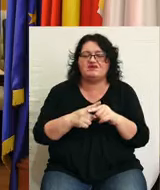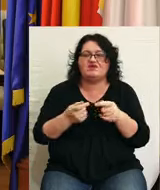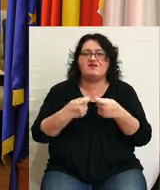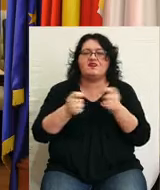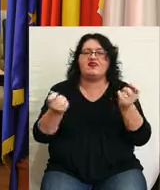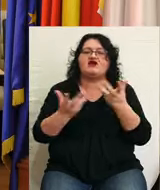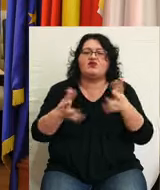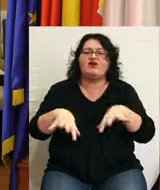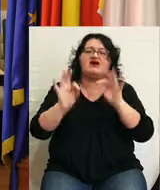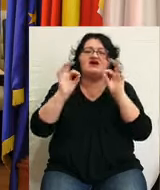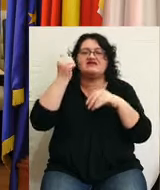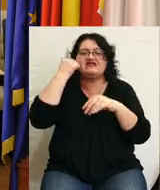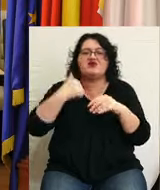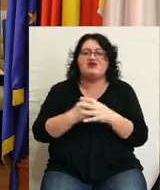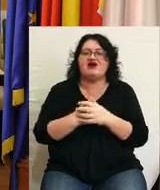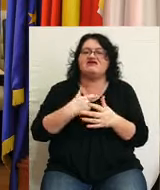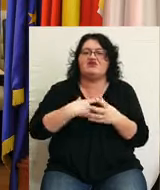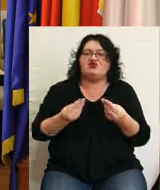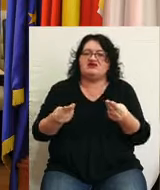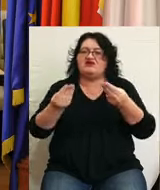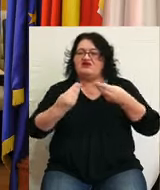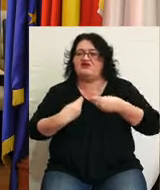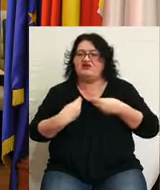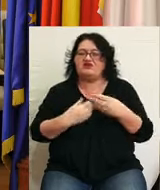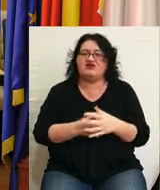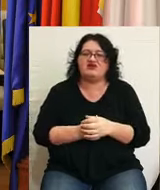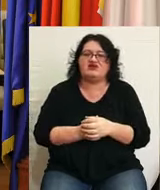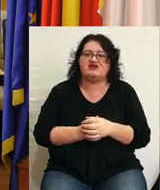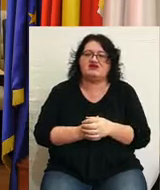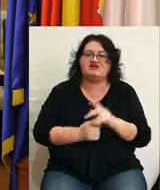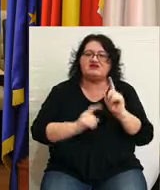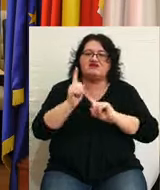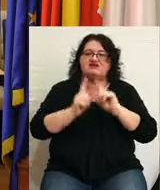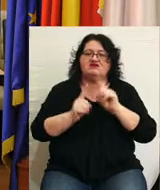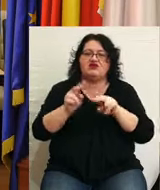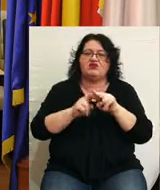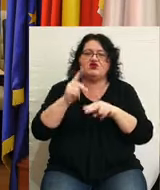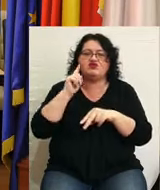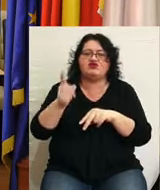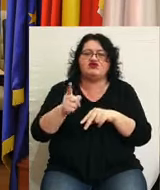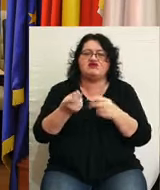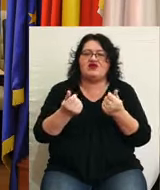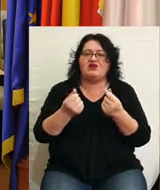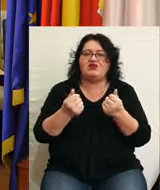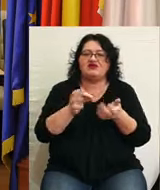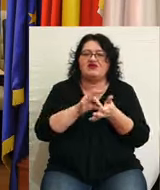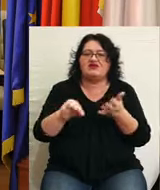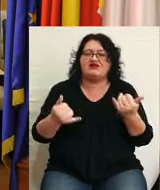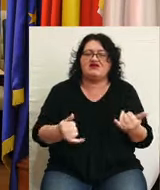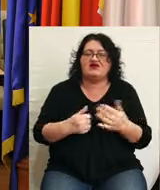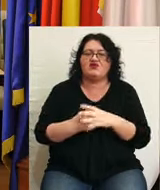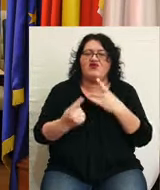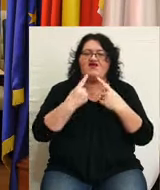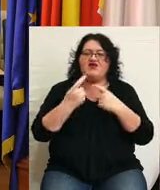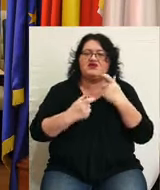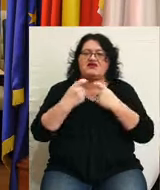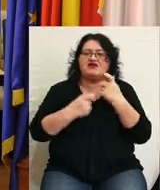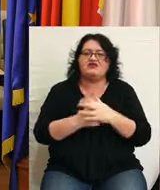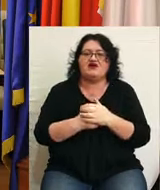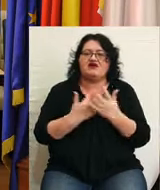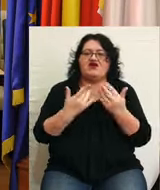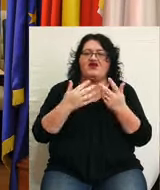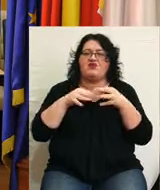pe care îl găsesc pe piață pot să ne furnizeze nouă. Dar, după cum știți, la prețurile actuale, unde vorbim de